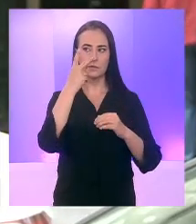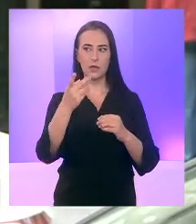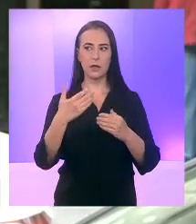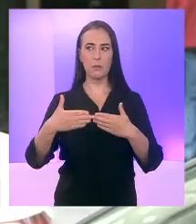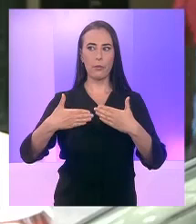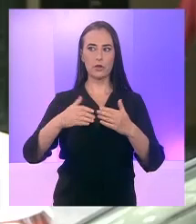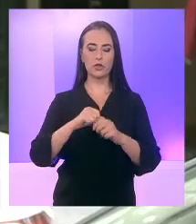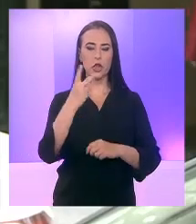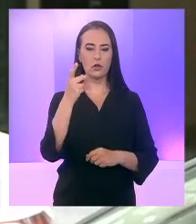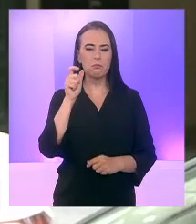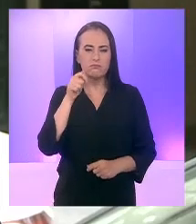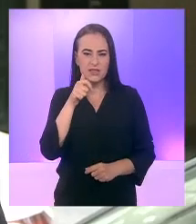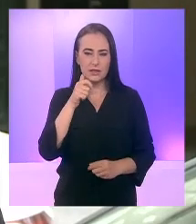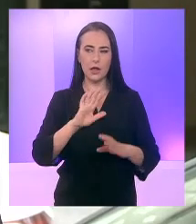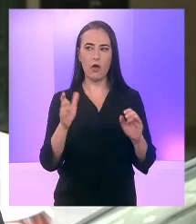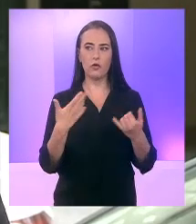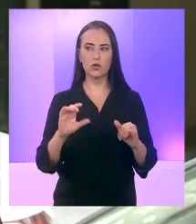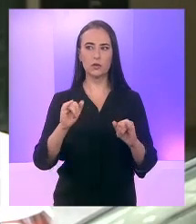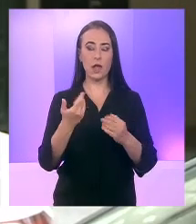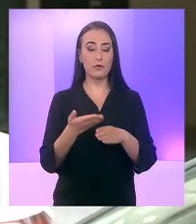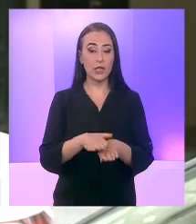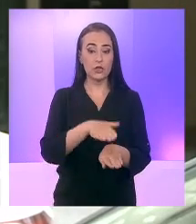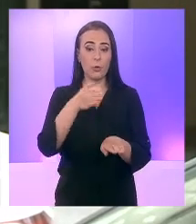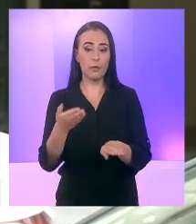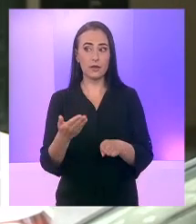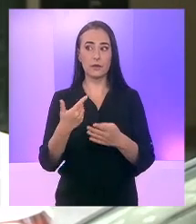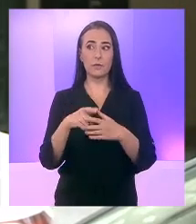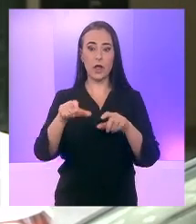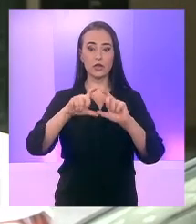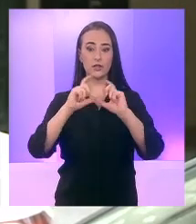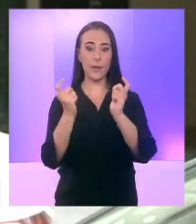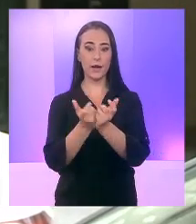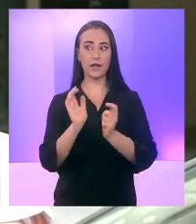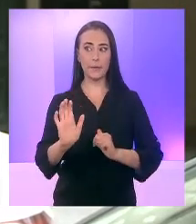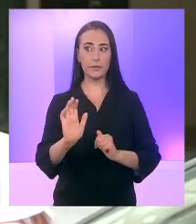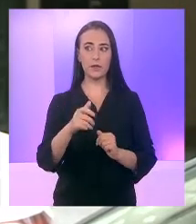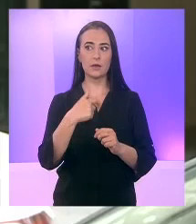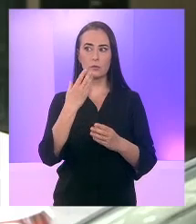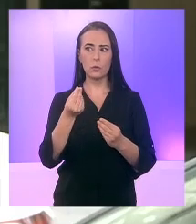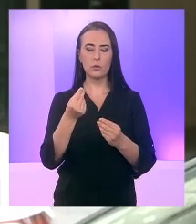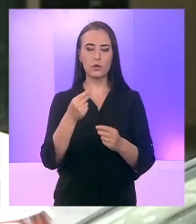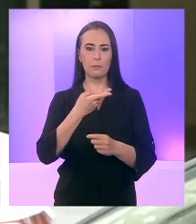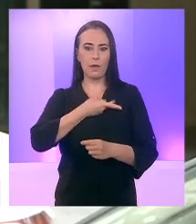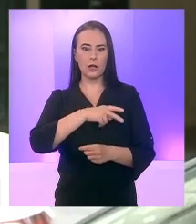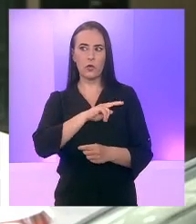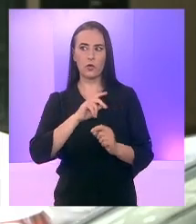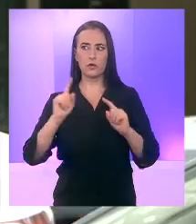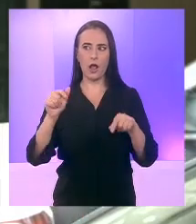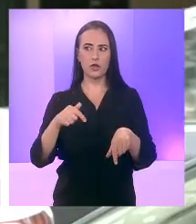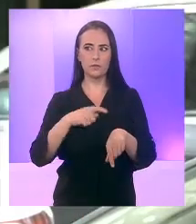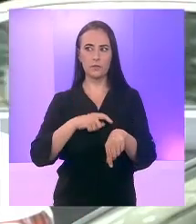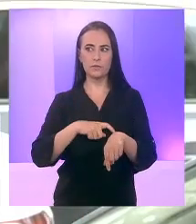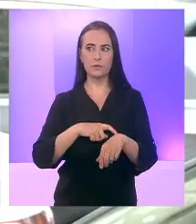Nepotul celor doi bătrâni, care a și descoperit pe cei doi în apartament, este principalul martor în